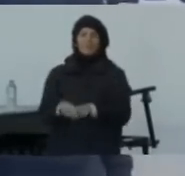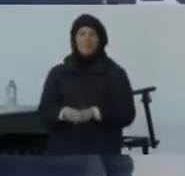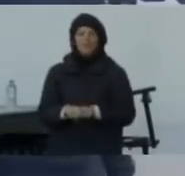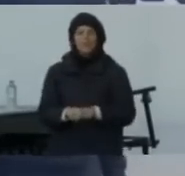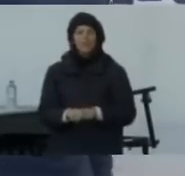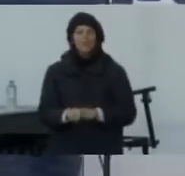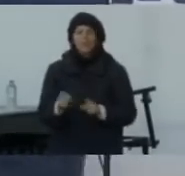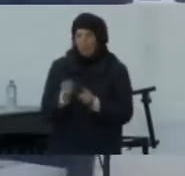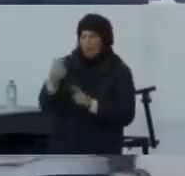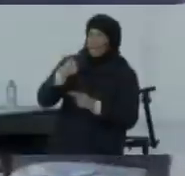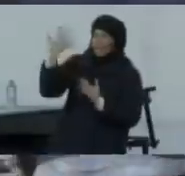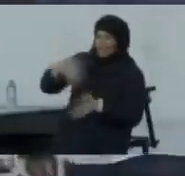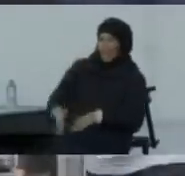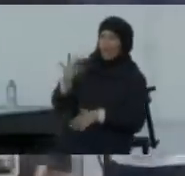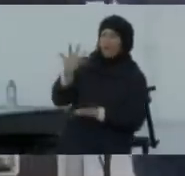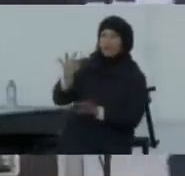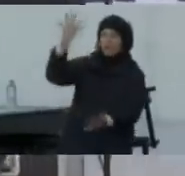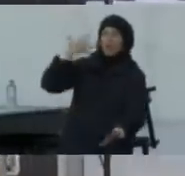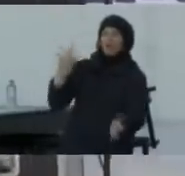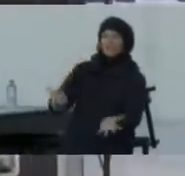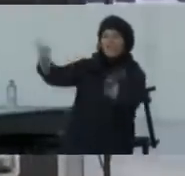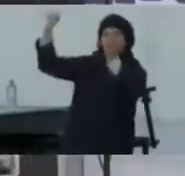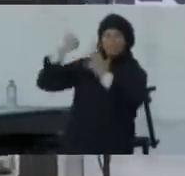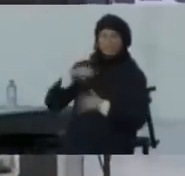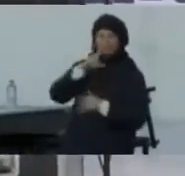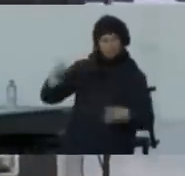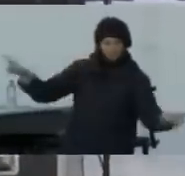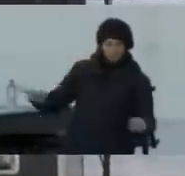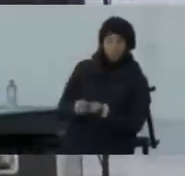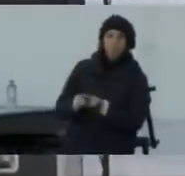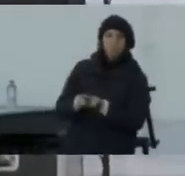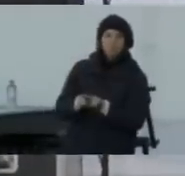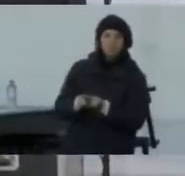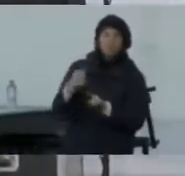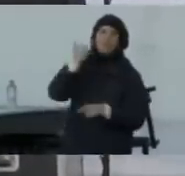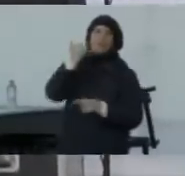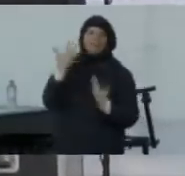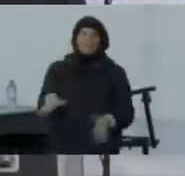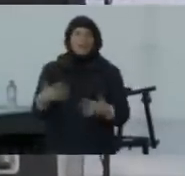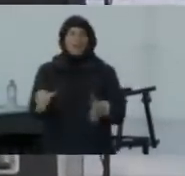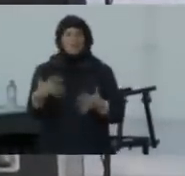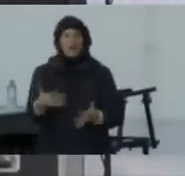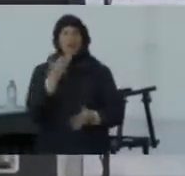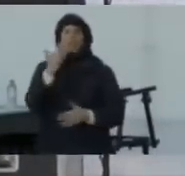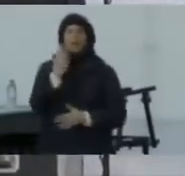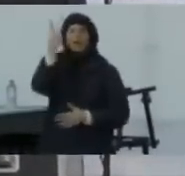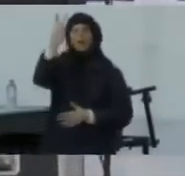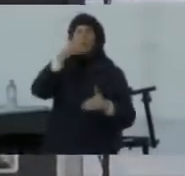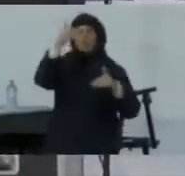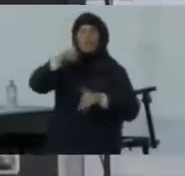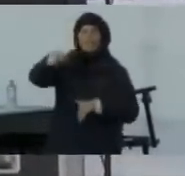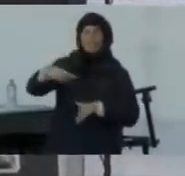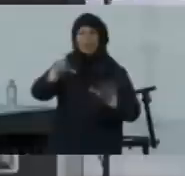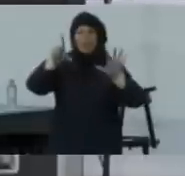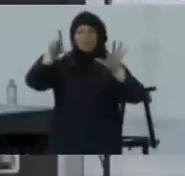che dicevo io 5-6 anni fa. Dice esattamente le stesse cose. Qui mancano 2,7 miliardi. Questa gente ha preso i